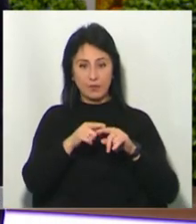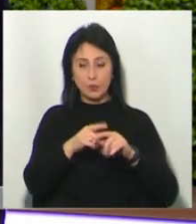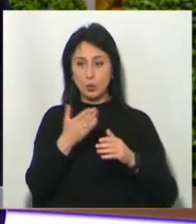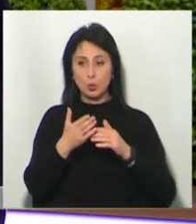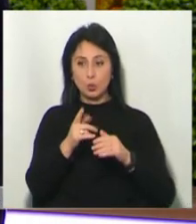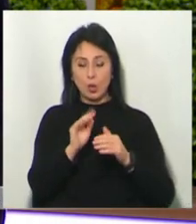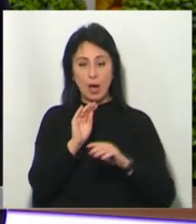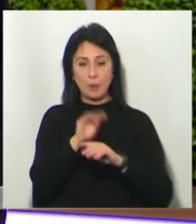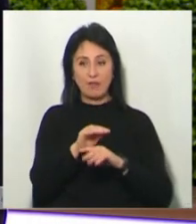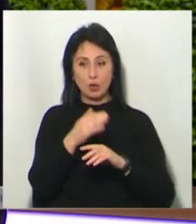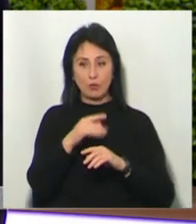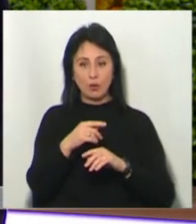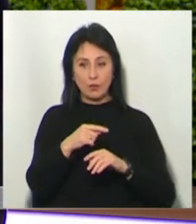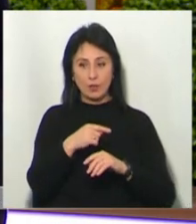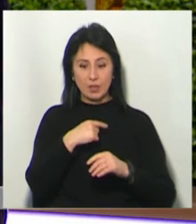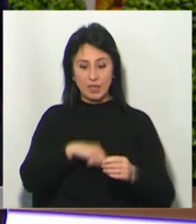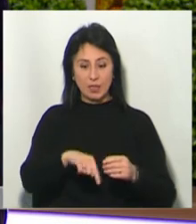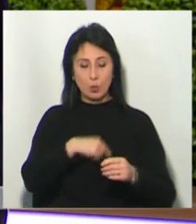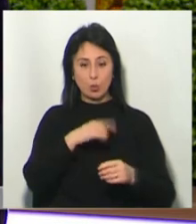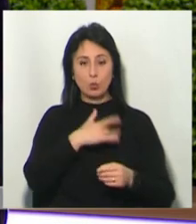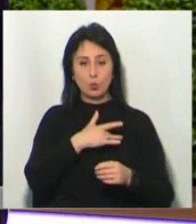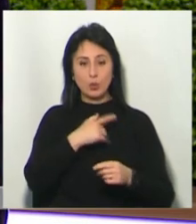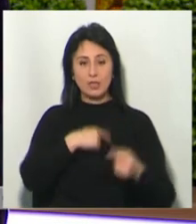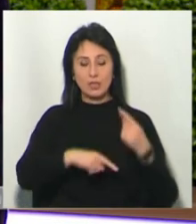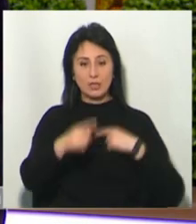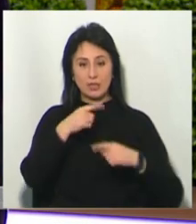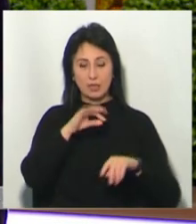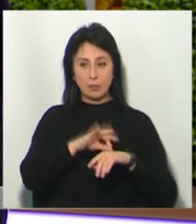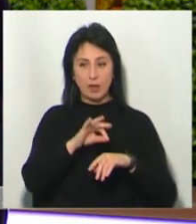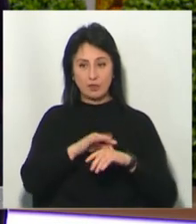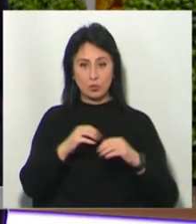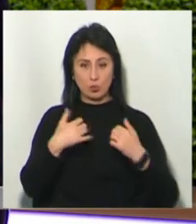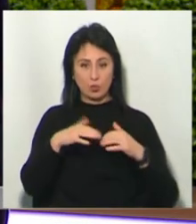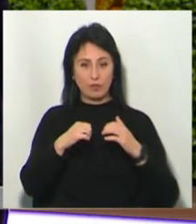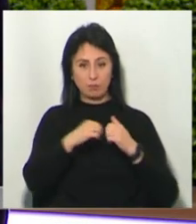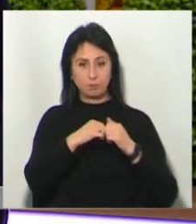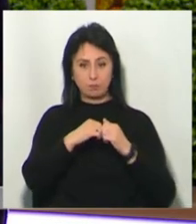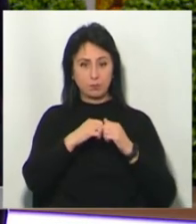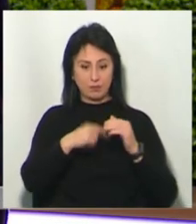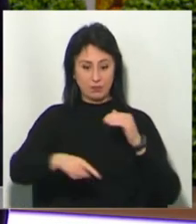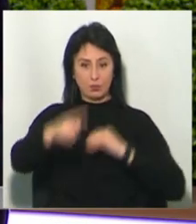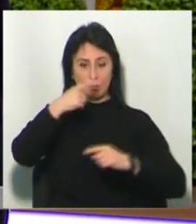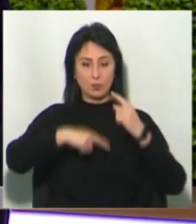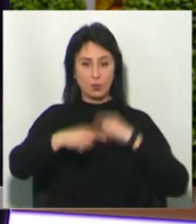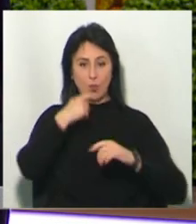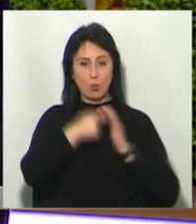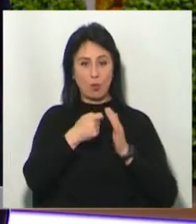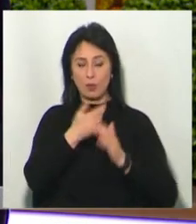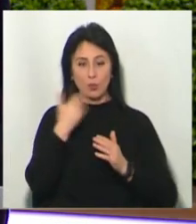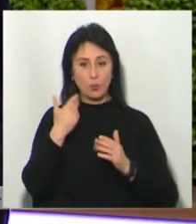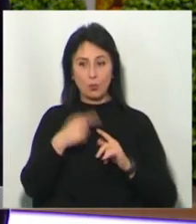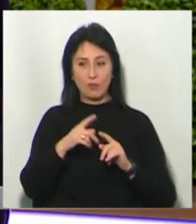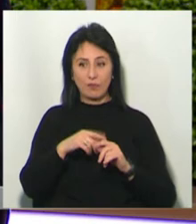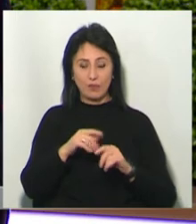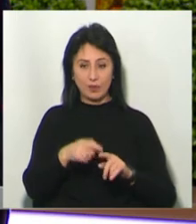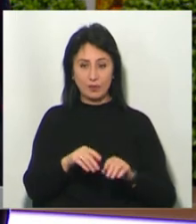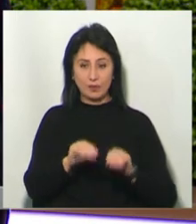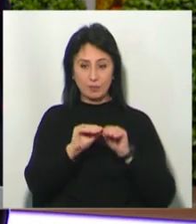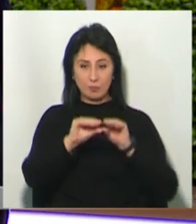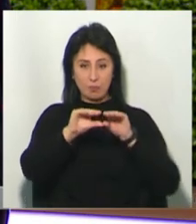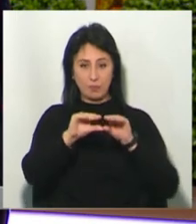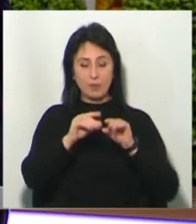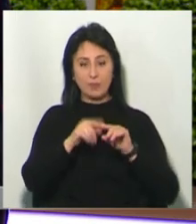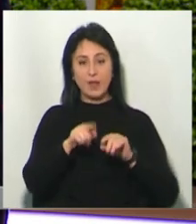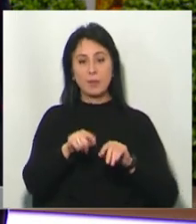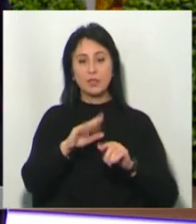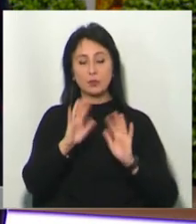tu amase mate bău cu gusti zăcută patologia, șeci dulia, am hidrocefaliastan da venagalenis